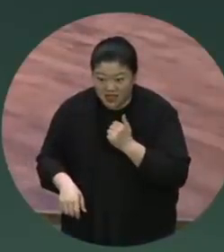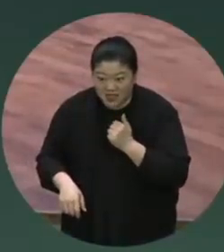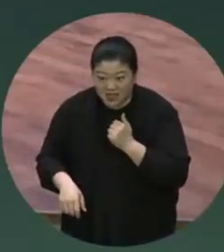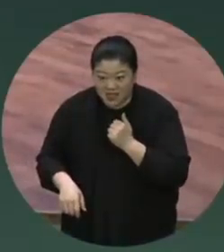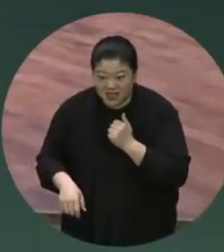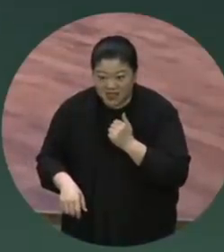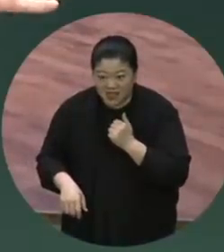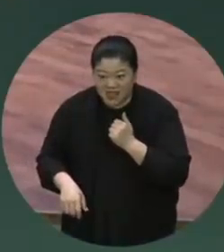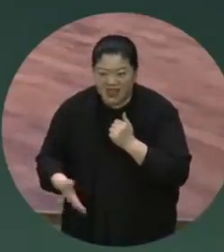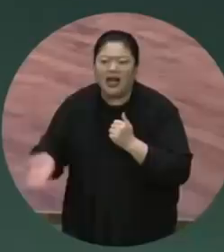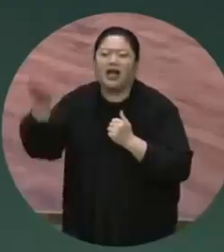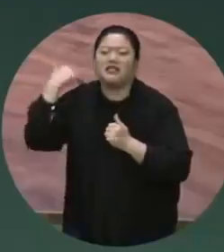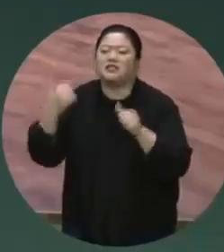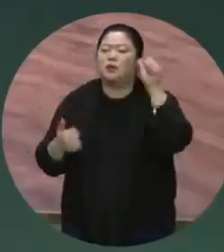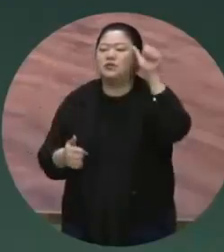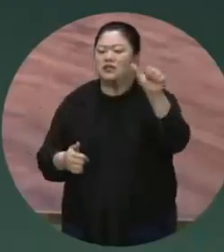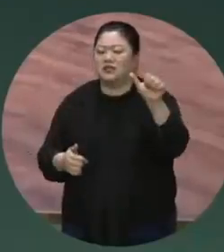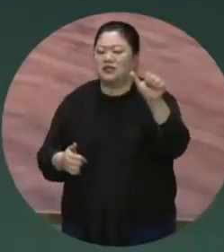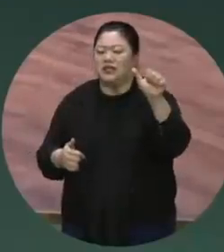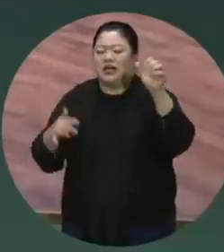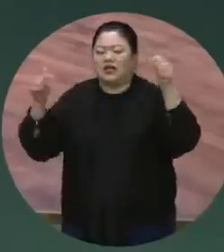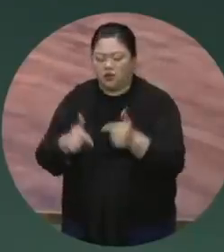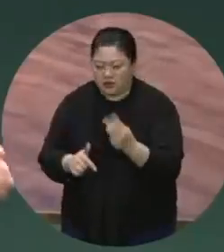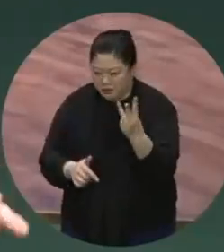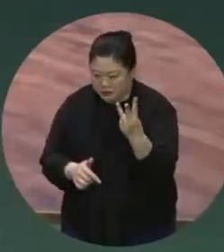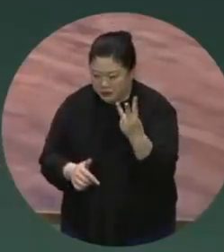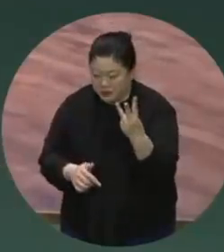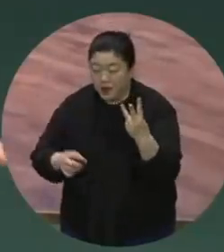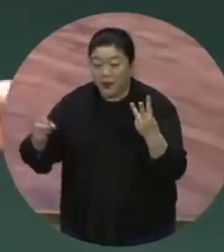3일 동안 우리 찬양 인도한 찬양팀들 보니까